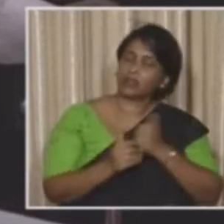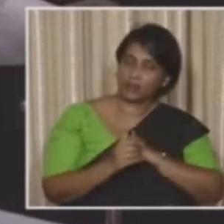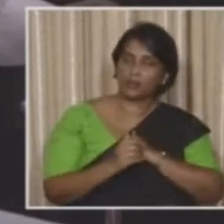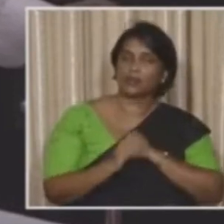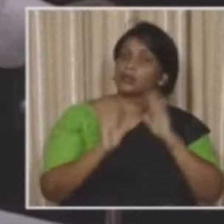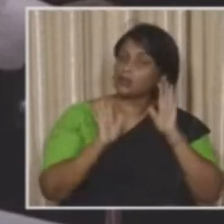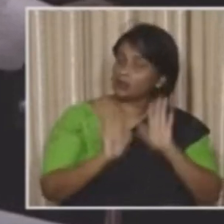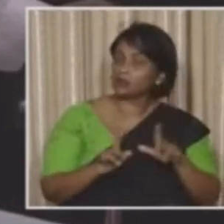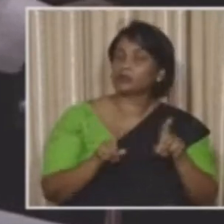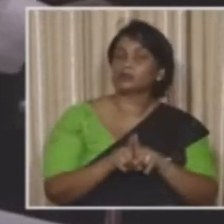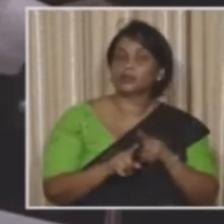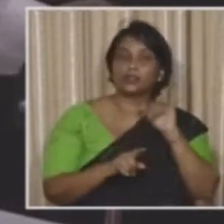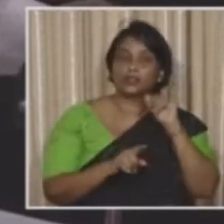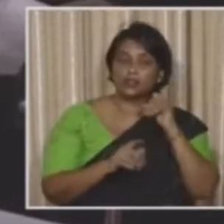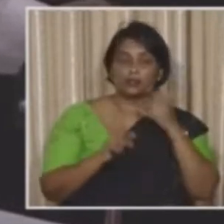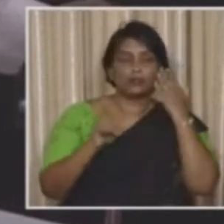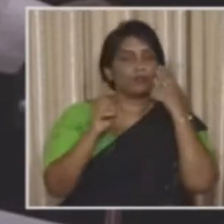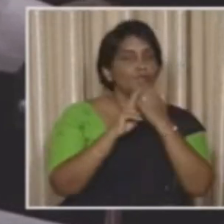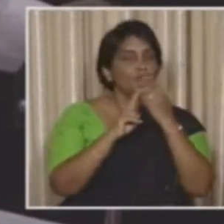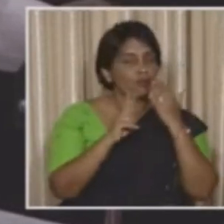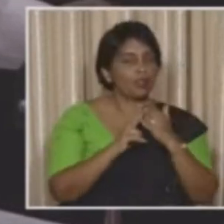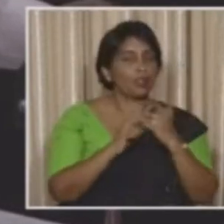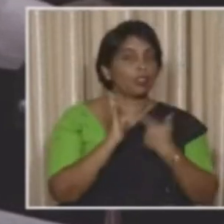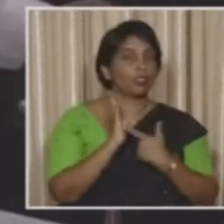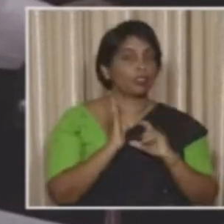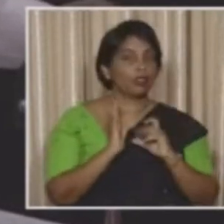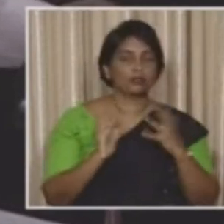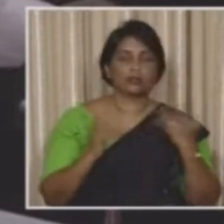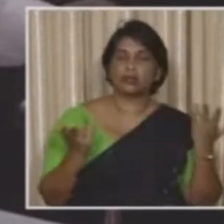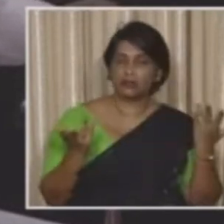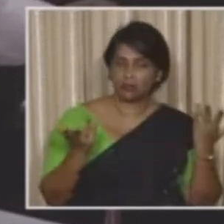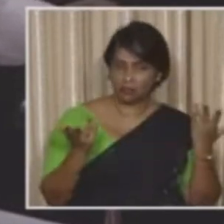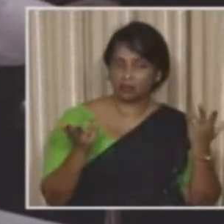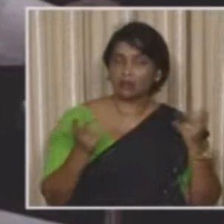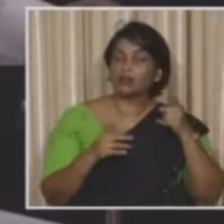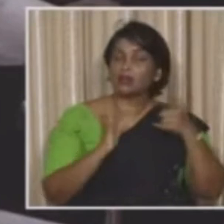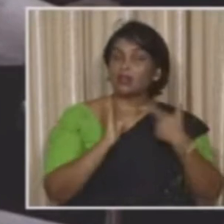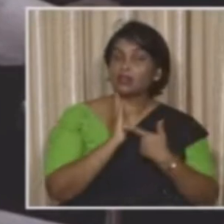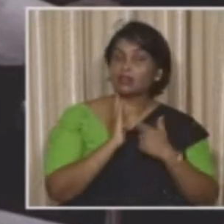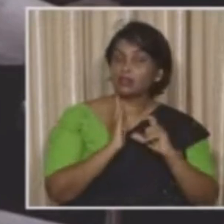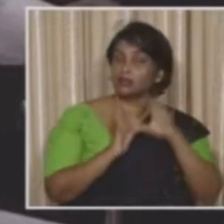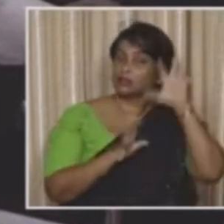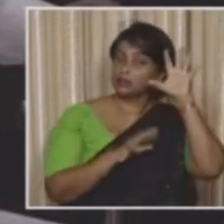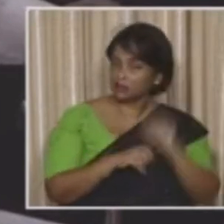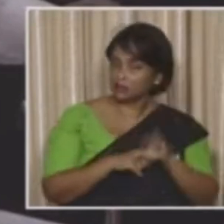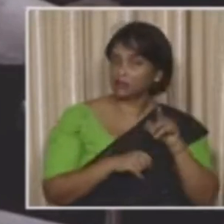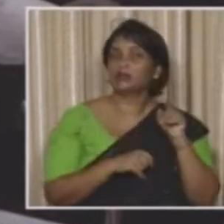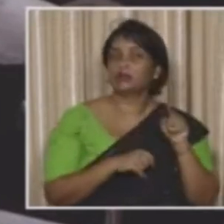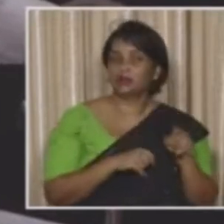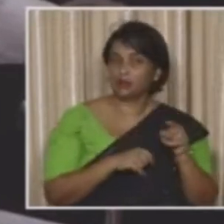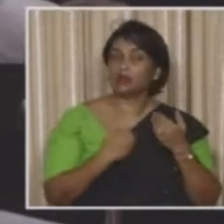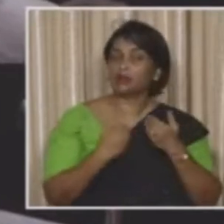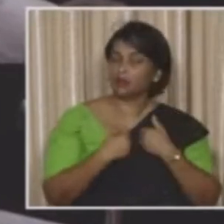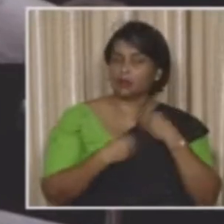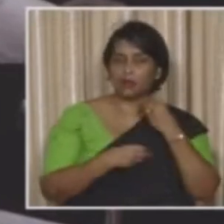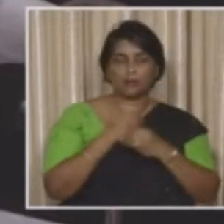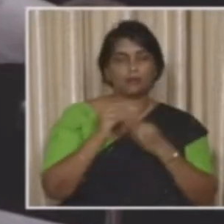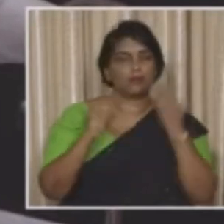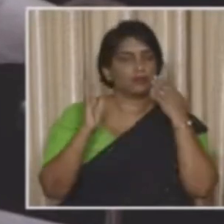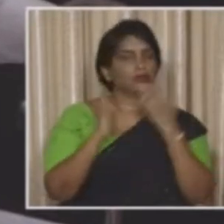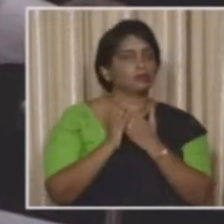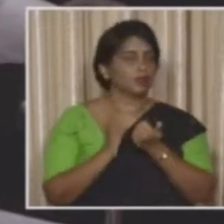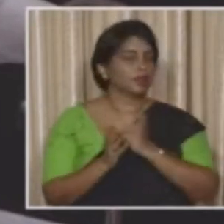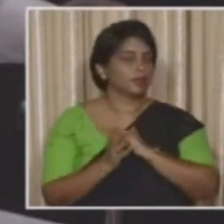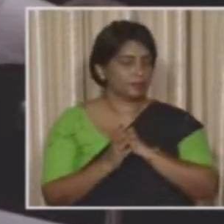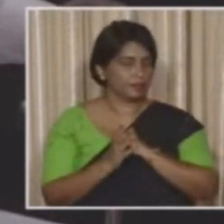වගේම සමහර ශේෂ්ත්‍ර තිබෙනවා අපිට තාක්ෂණයේ. ඒ තාක්ෂණය කැඳවා ගැනීම සඳහා අපි මේ ආයෝජනයට